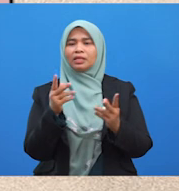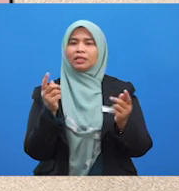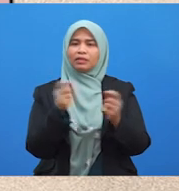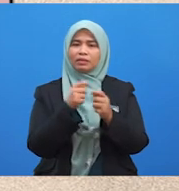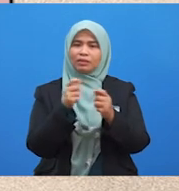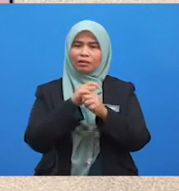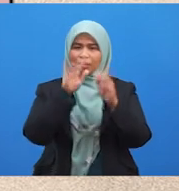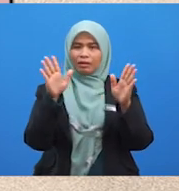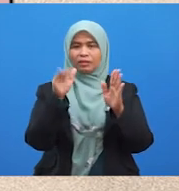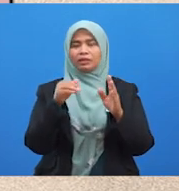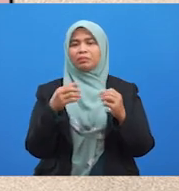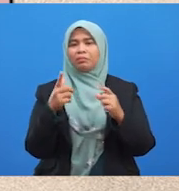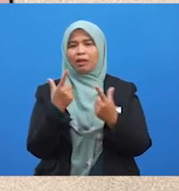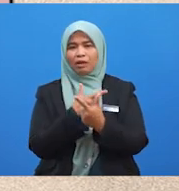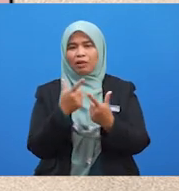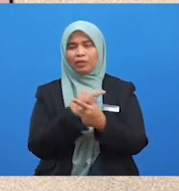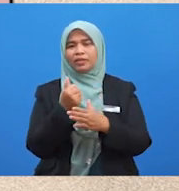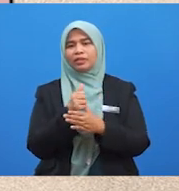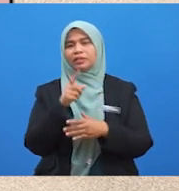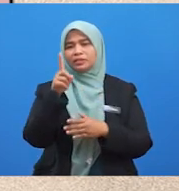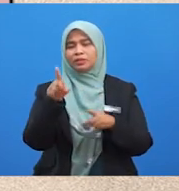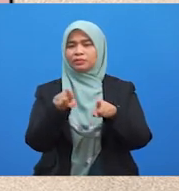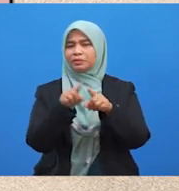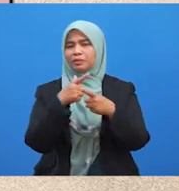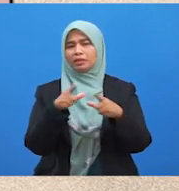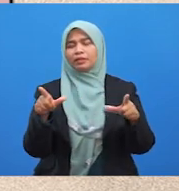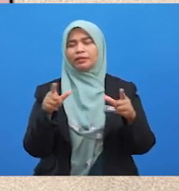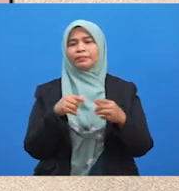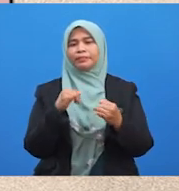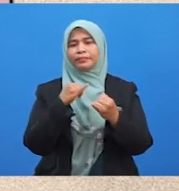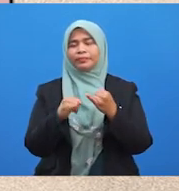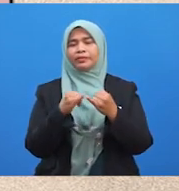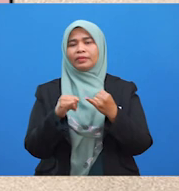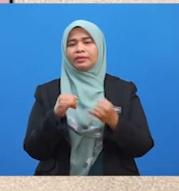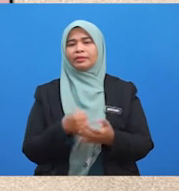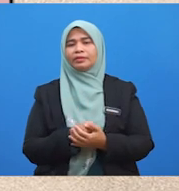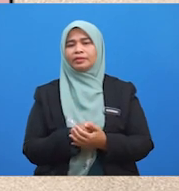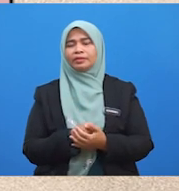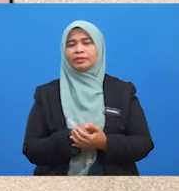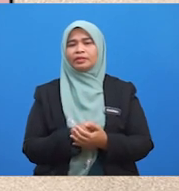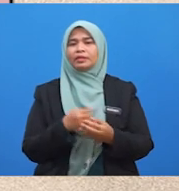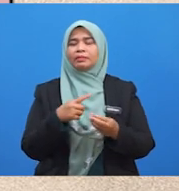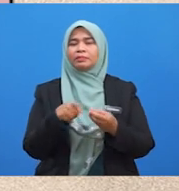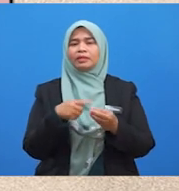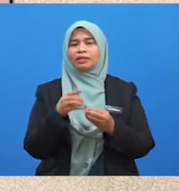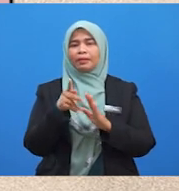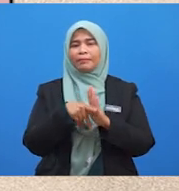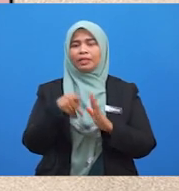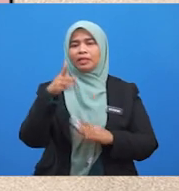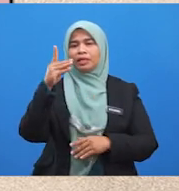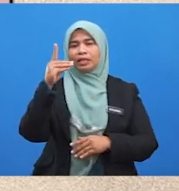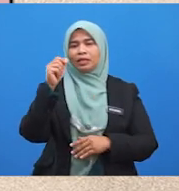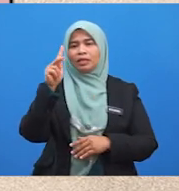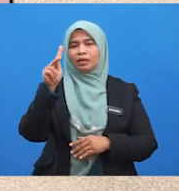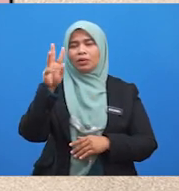bercanggah antara satu dengan yang lain. Akhir sekali adalah apabila pendakwa